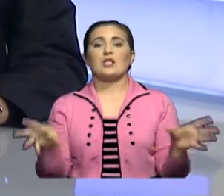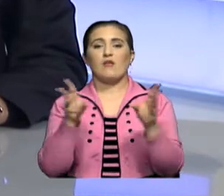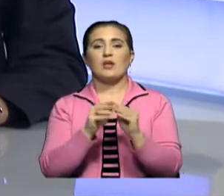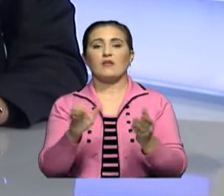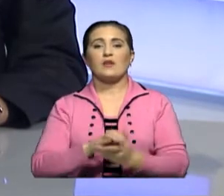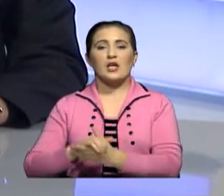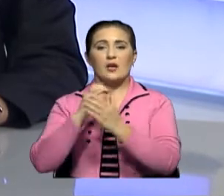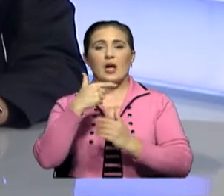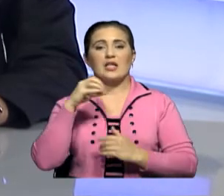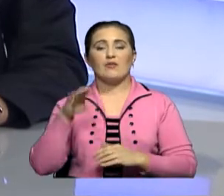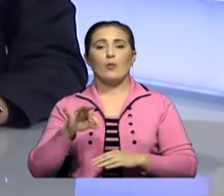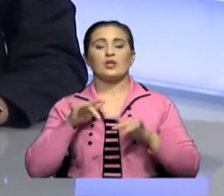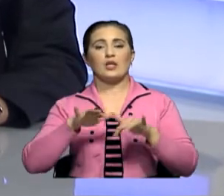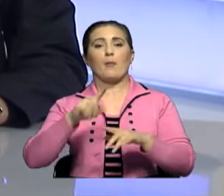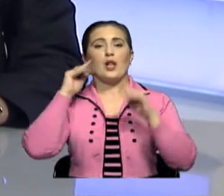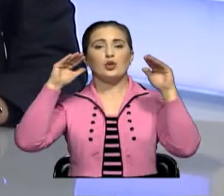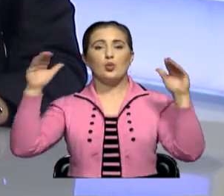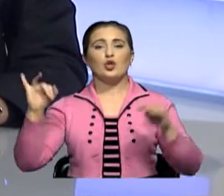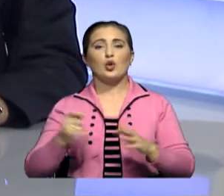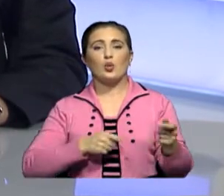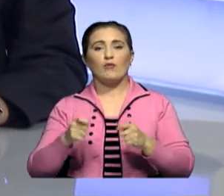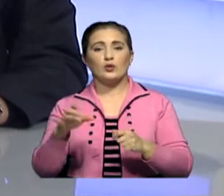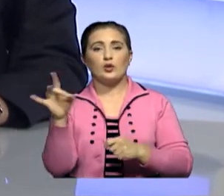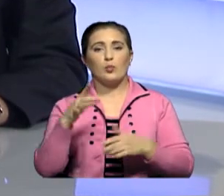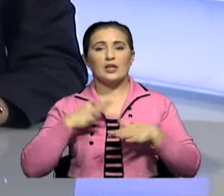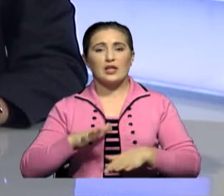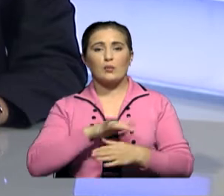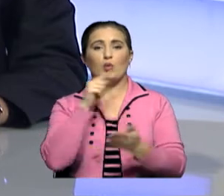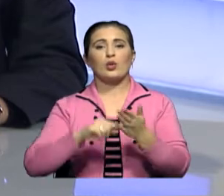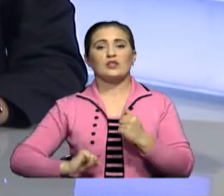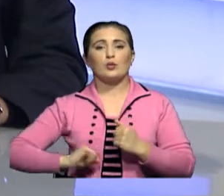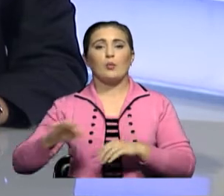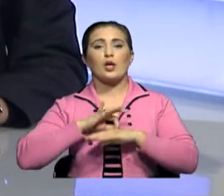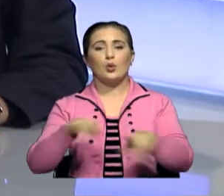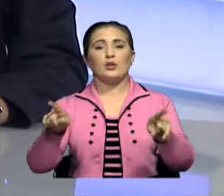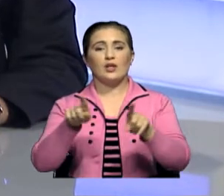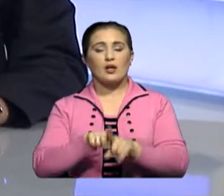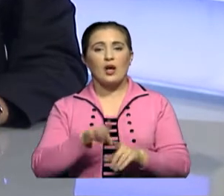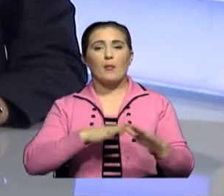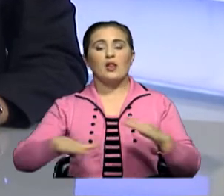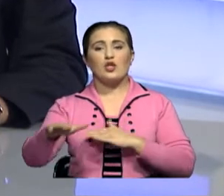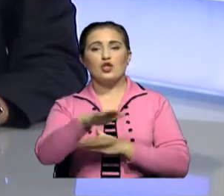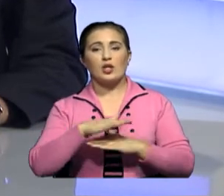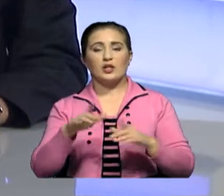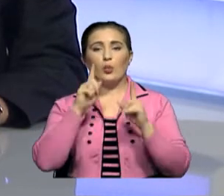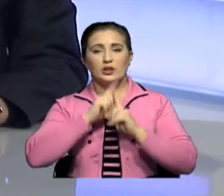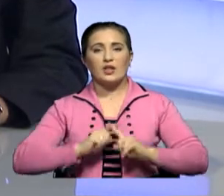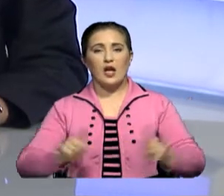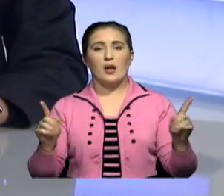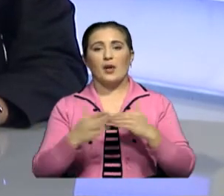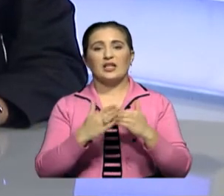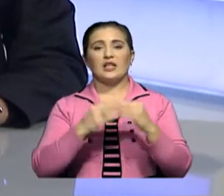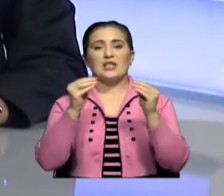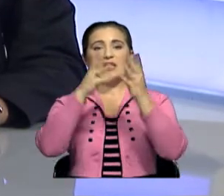федеральным агентством по делам молодежи и руководством республики крым и города севастополя пройдет такая площадка площадка уникальная порядка